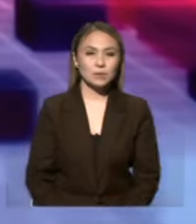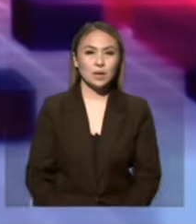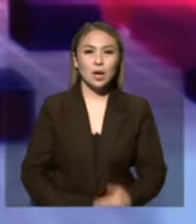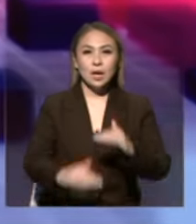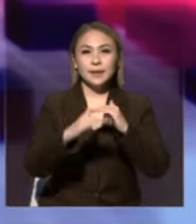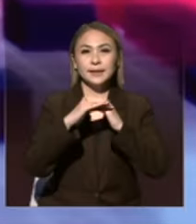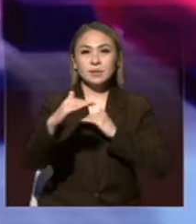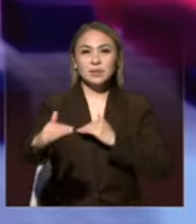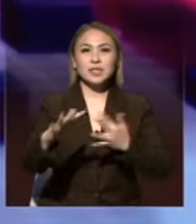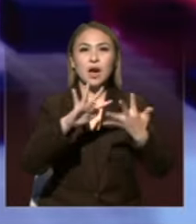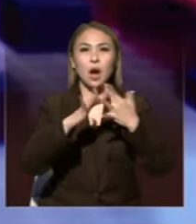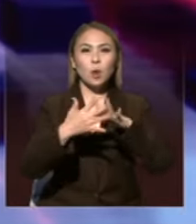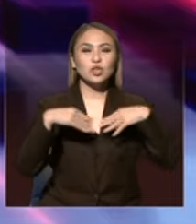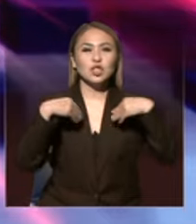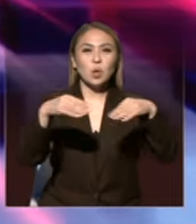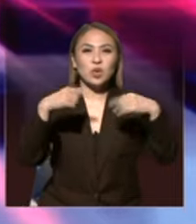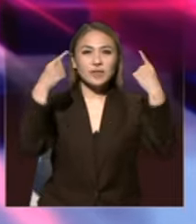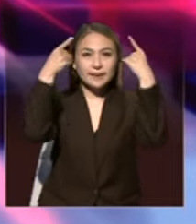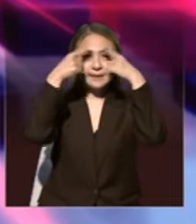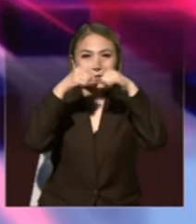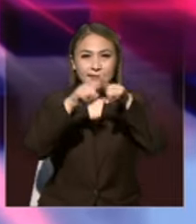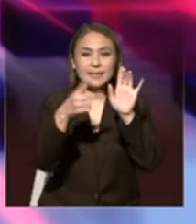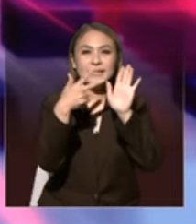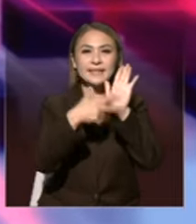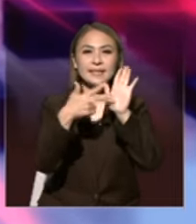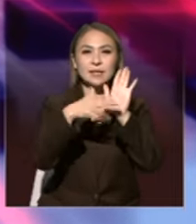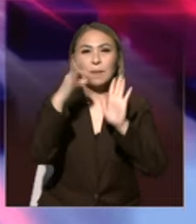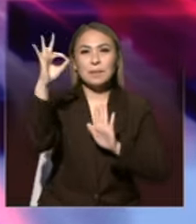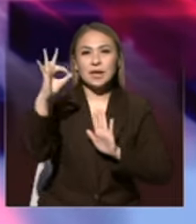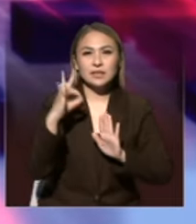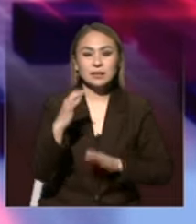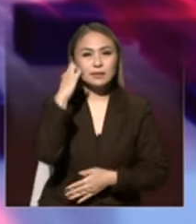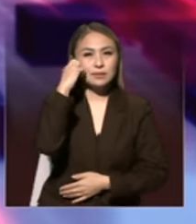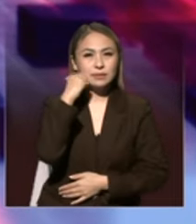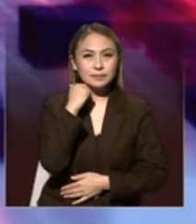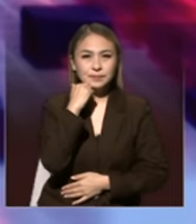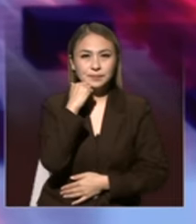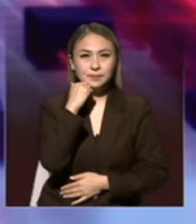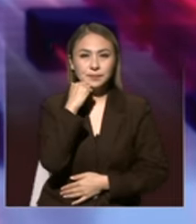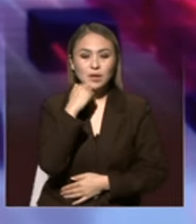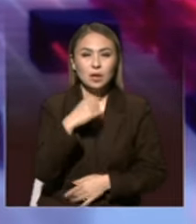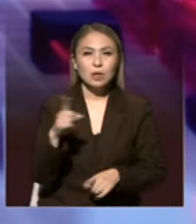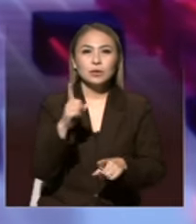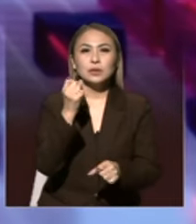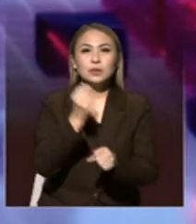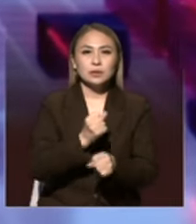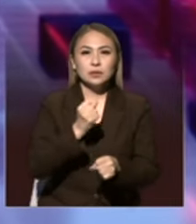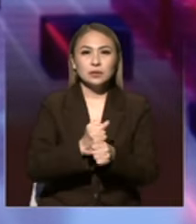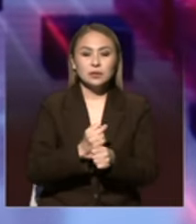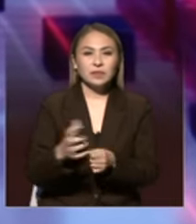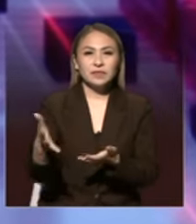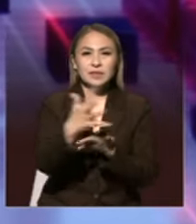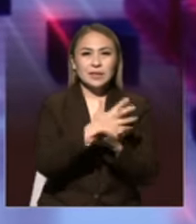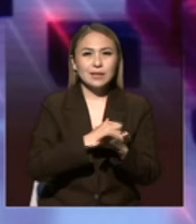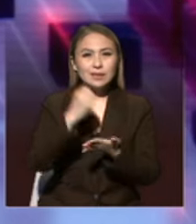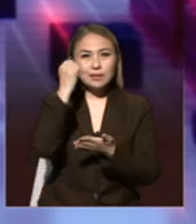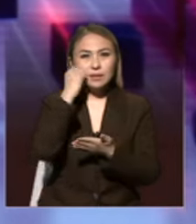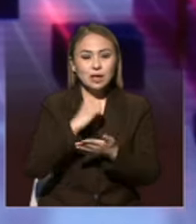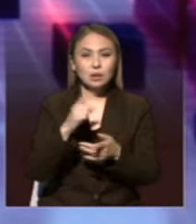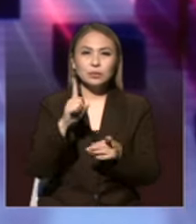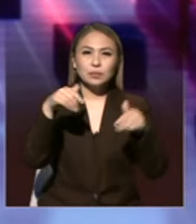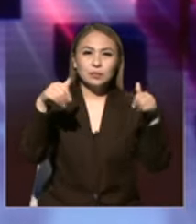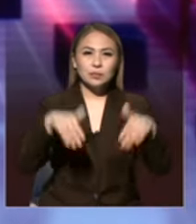Еліміздегі ауыл шаруашылығы техникаларының 80%-нен астамы тозығы жетті. Қайтпек керек, өтіл алымды алып тастағаннан